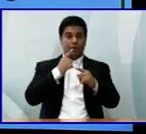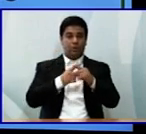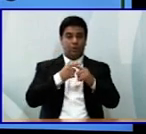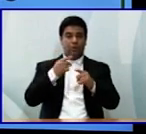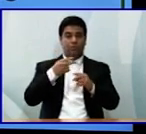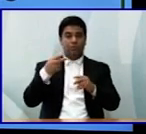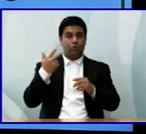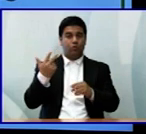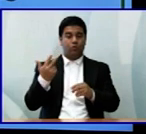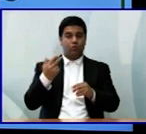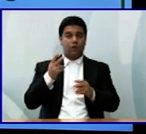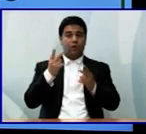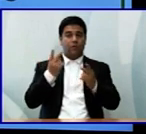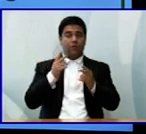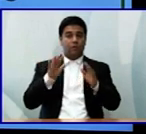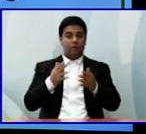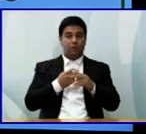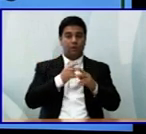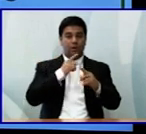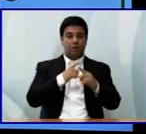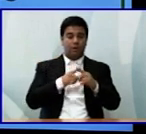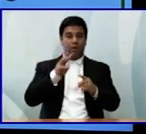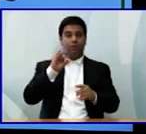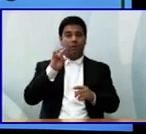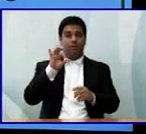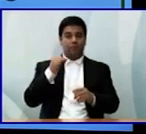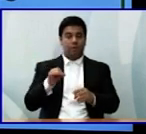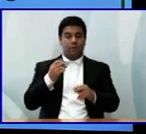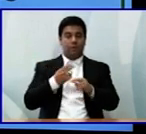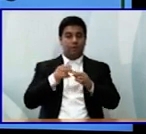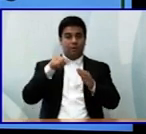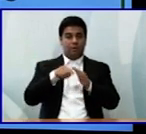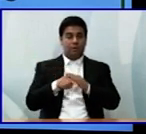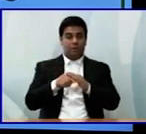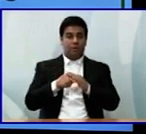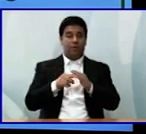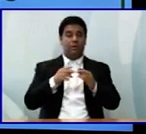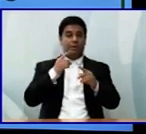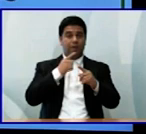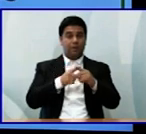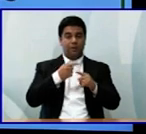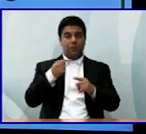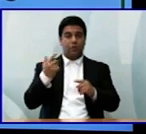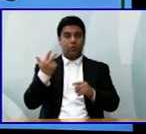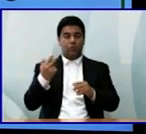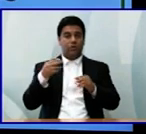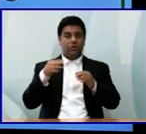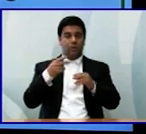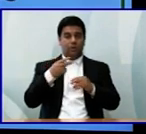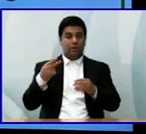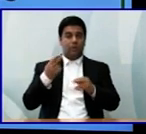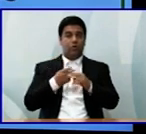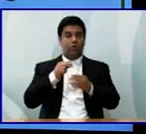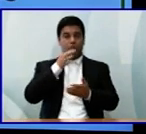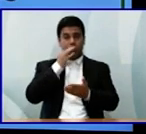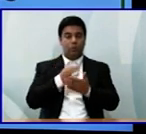teng. Ikkinchi holat, x manfiy bo'lgan holat, ya'ni x minus 3 ga teng ekan.